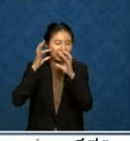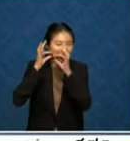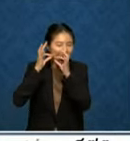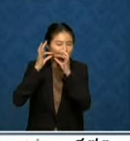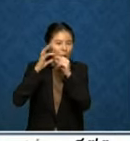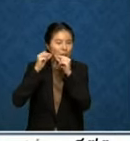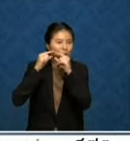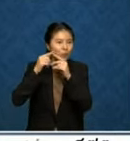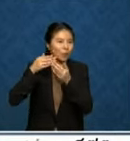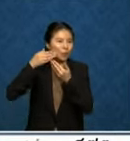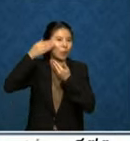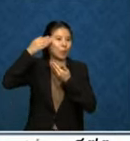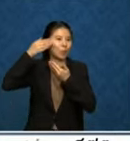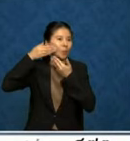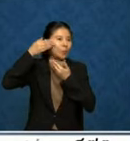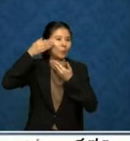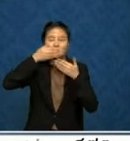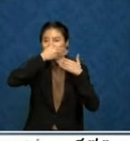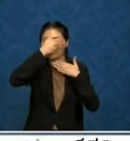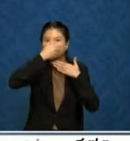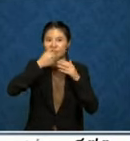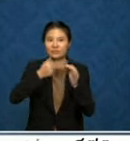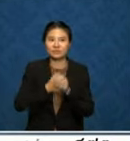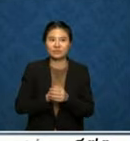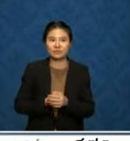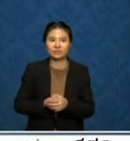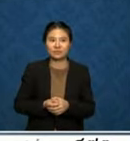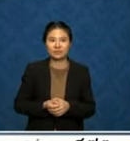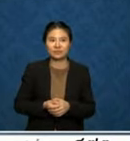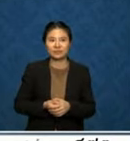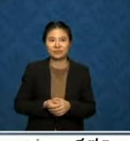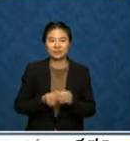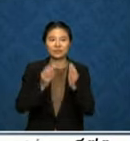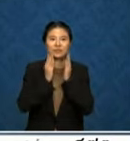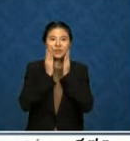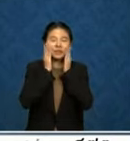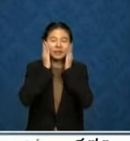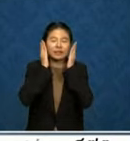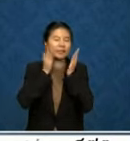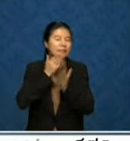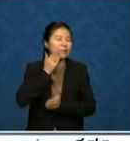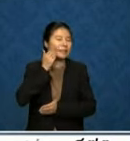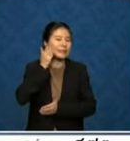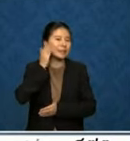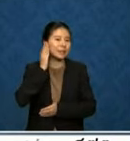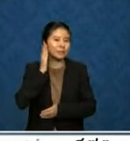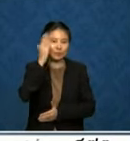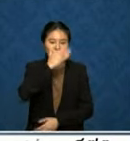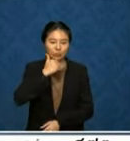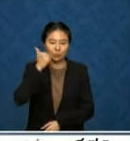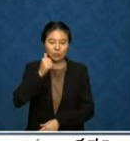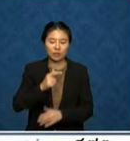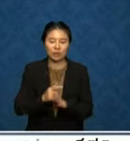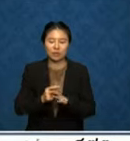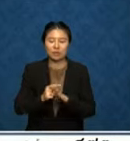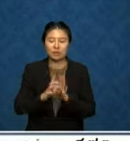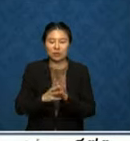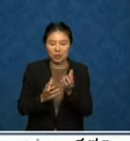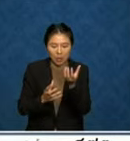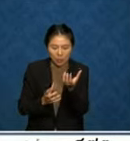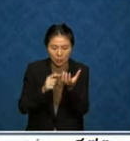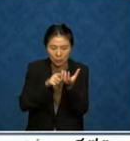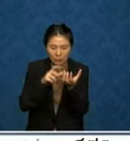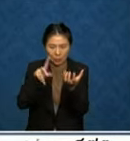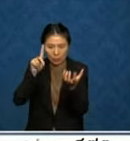นว horizontal vertical คือแนวตั้งแนวนอนบอกว่าลบรอยย่นได้หมดขวดละหลายพันบาท